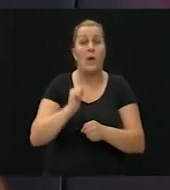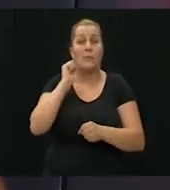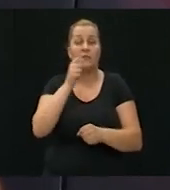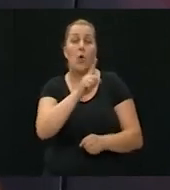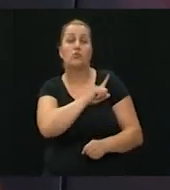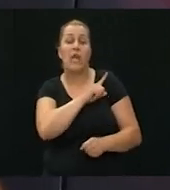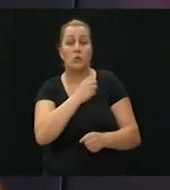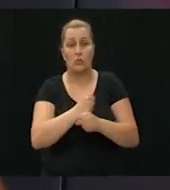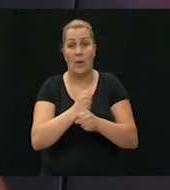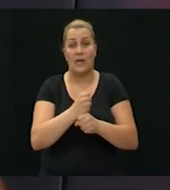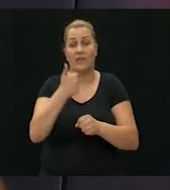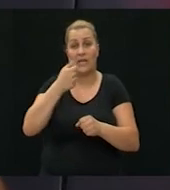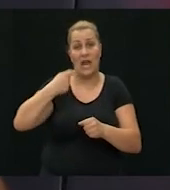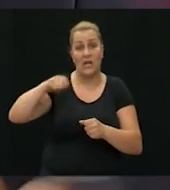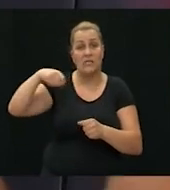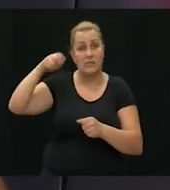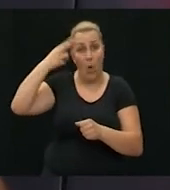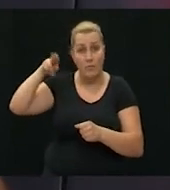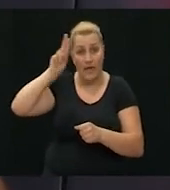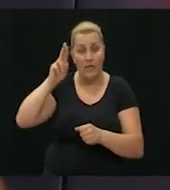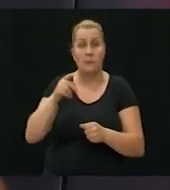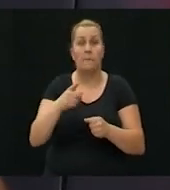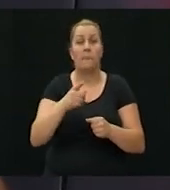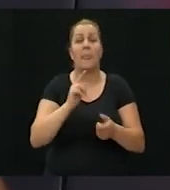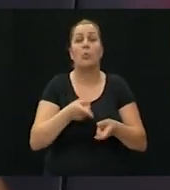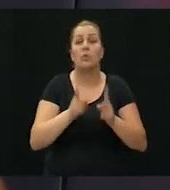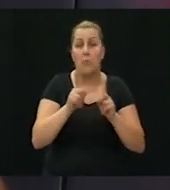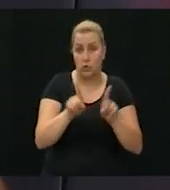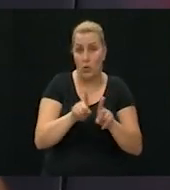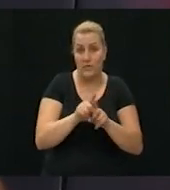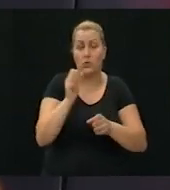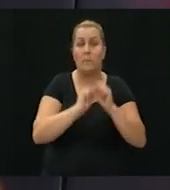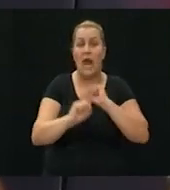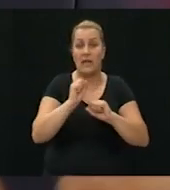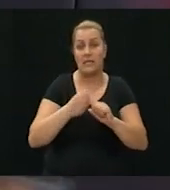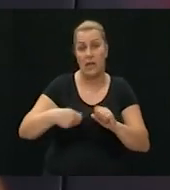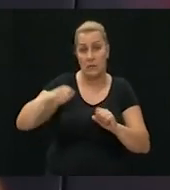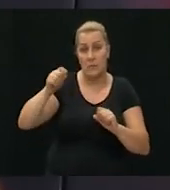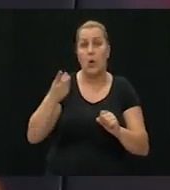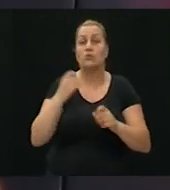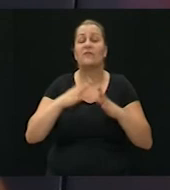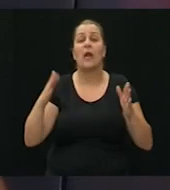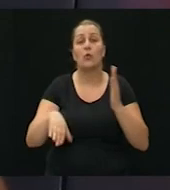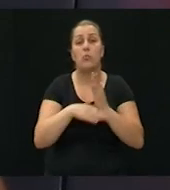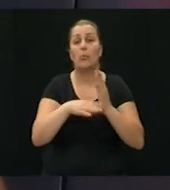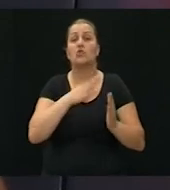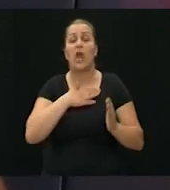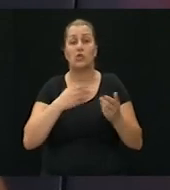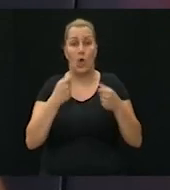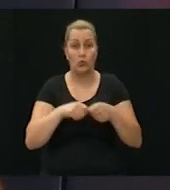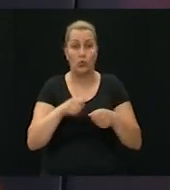veliki spomenik u gradu Imotskome, braniteljima isto uz veliku pomoć naše udruge i naravno